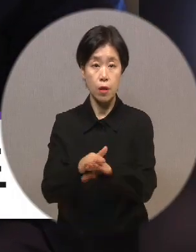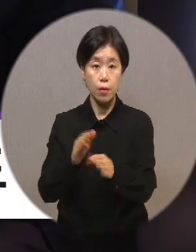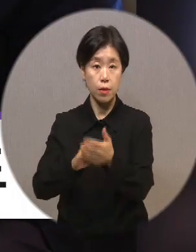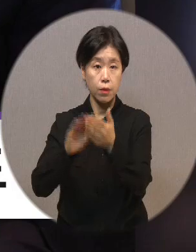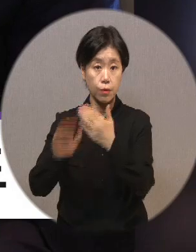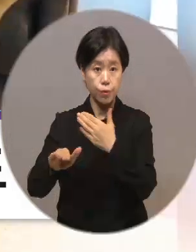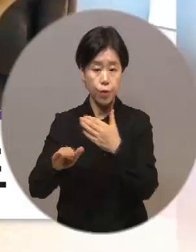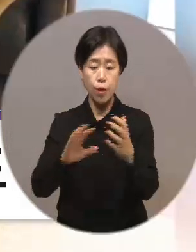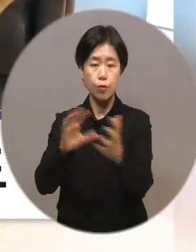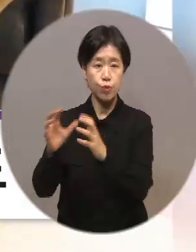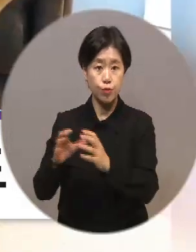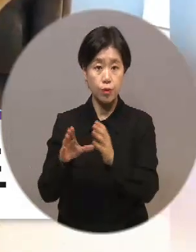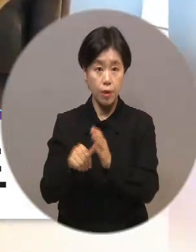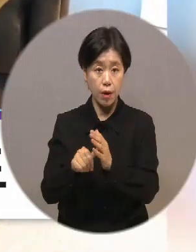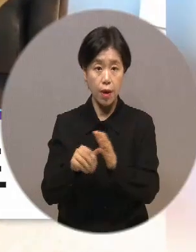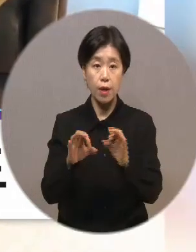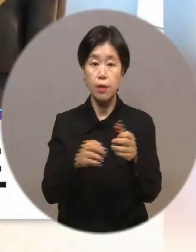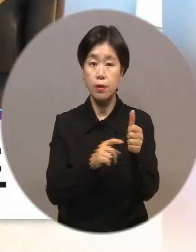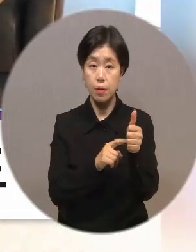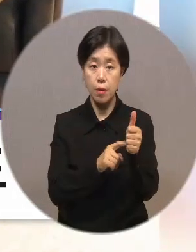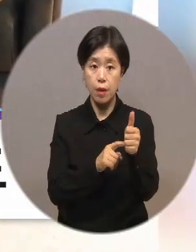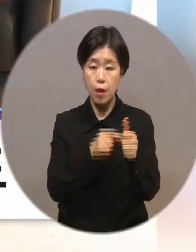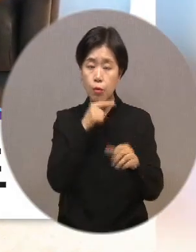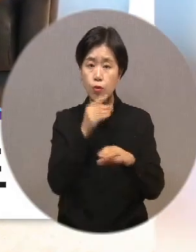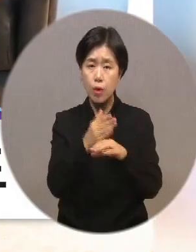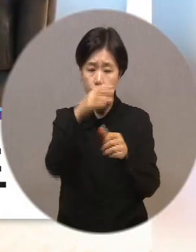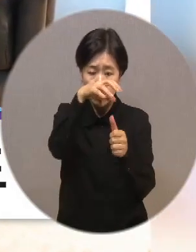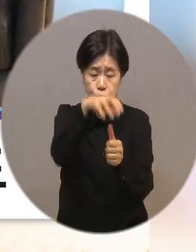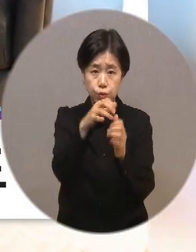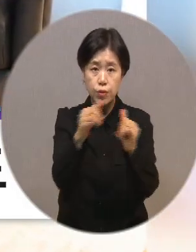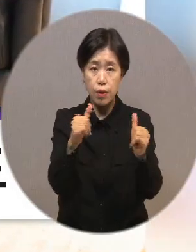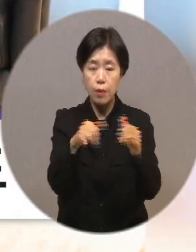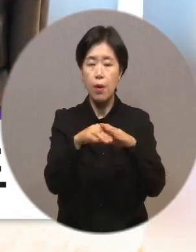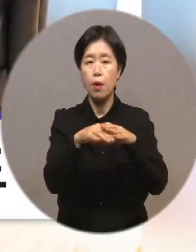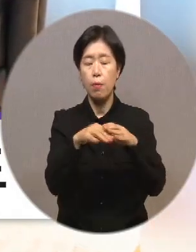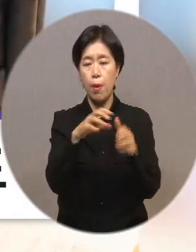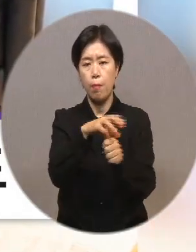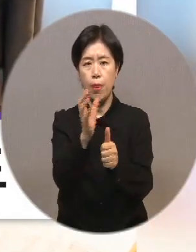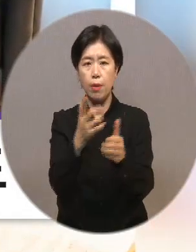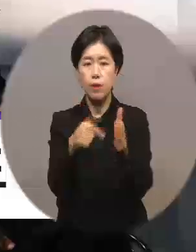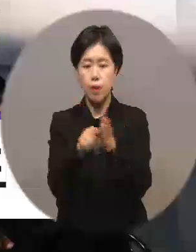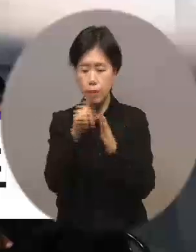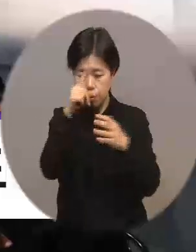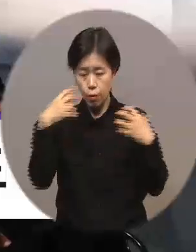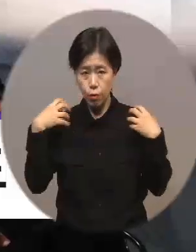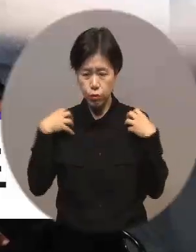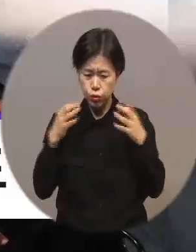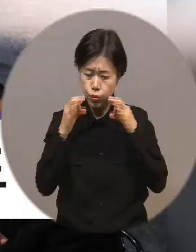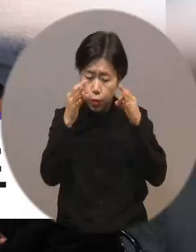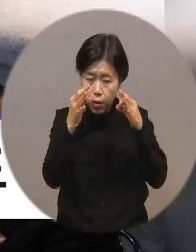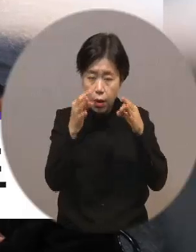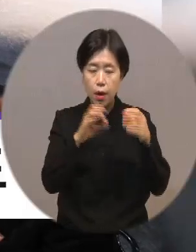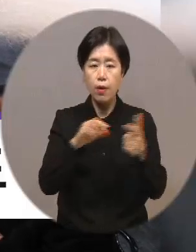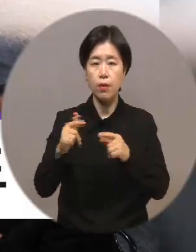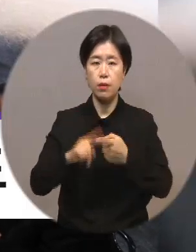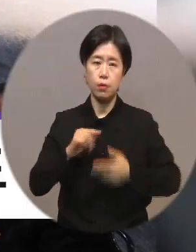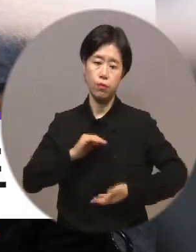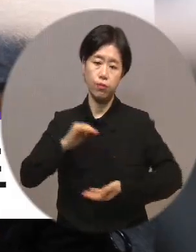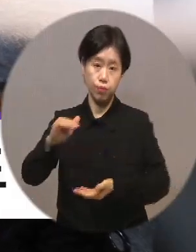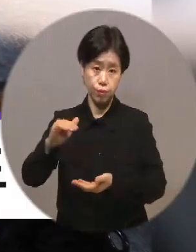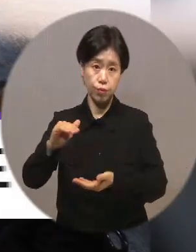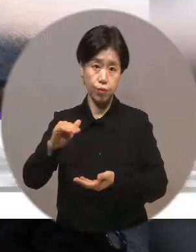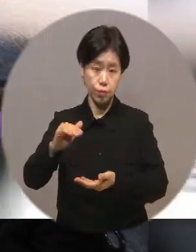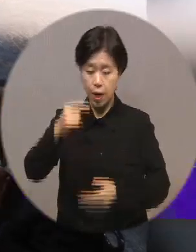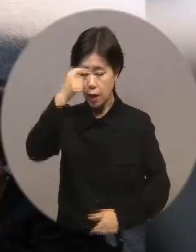환담에서 김영호 장관은 북한에 억류된 선교사를 석방하기 위한 정부의 노력을 설명하고 기독교계 또한 힘을 보태줄